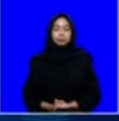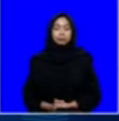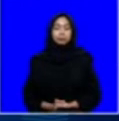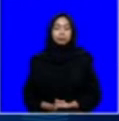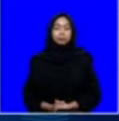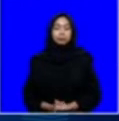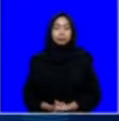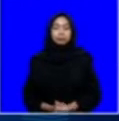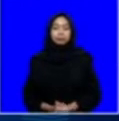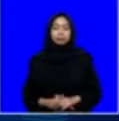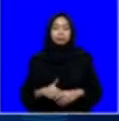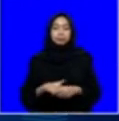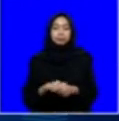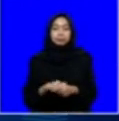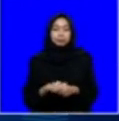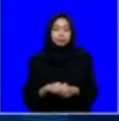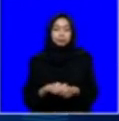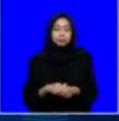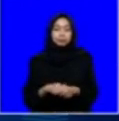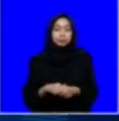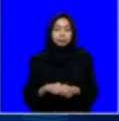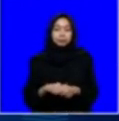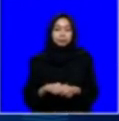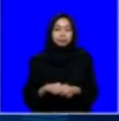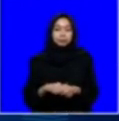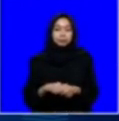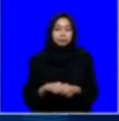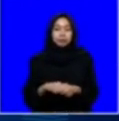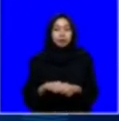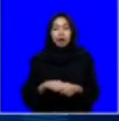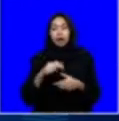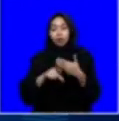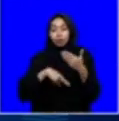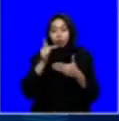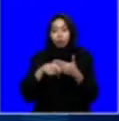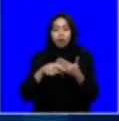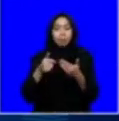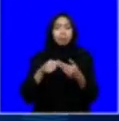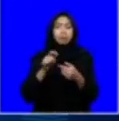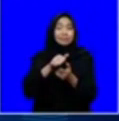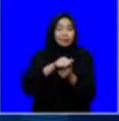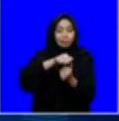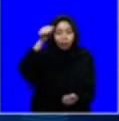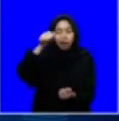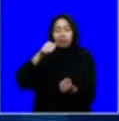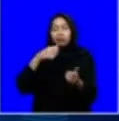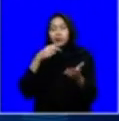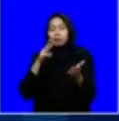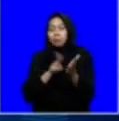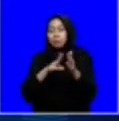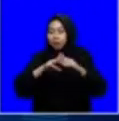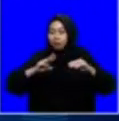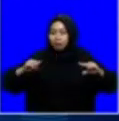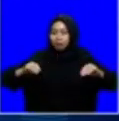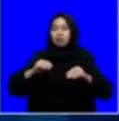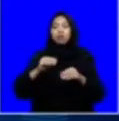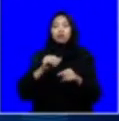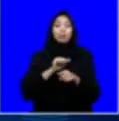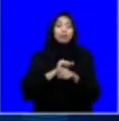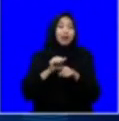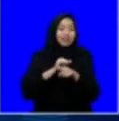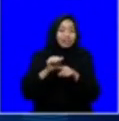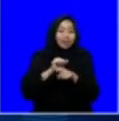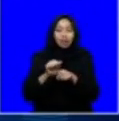Kita juga akan mendukung berbagai macam program-program seperti program sertifikasi, magang bersertifikat, ya, bagi dosen